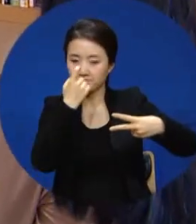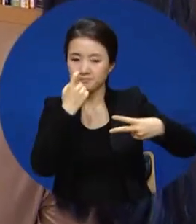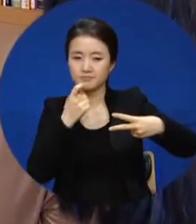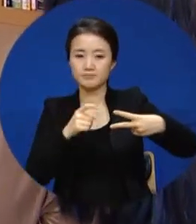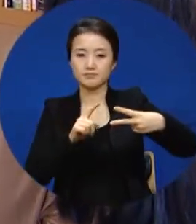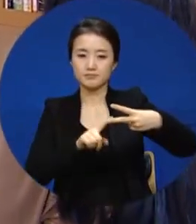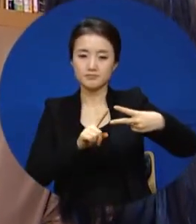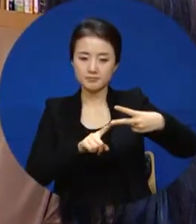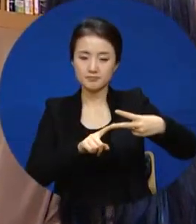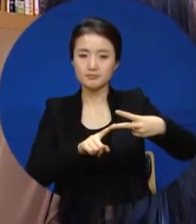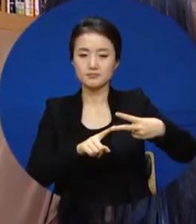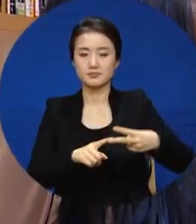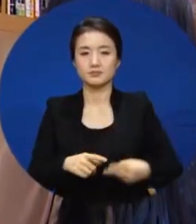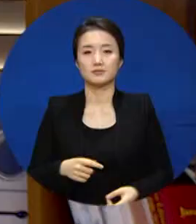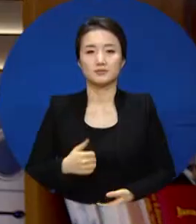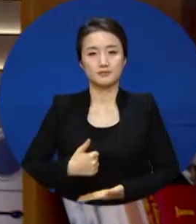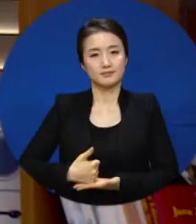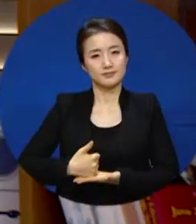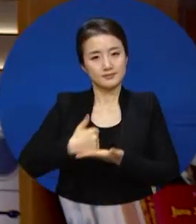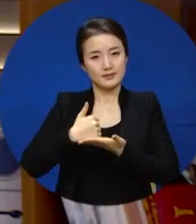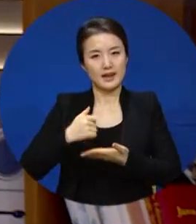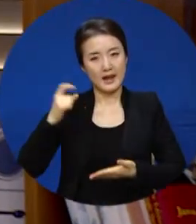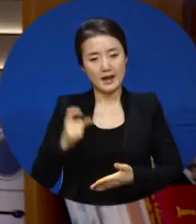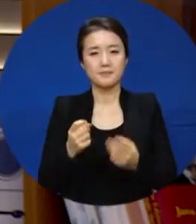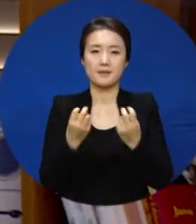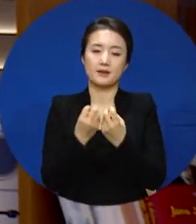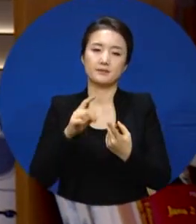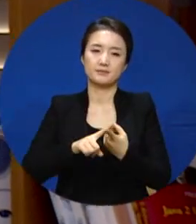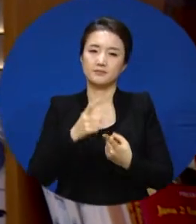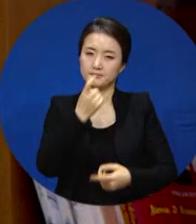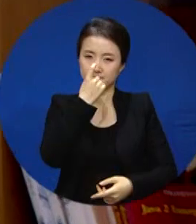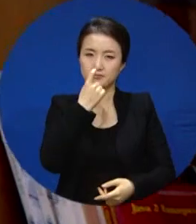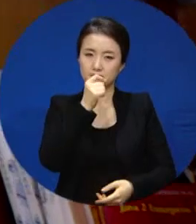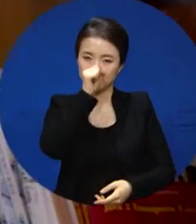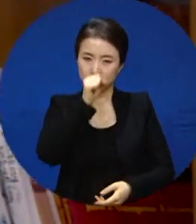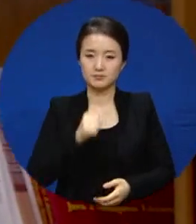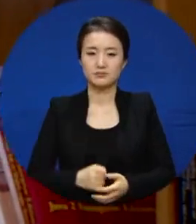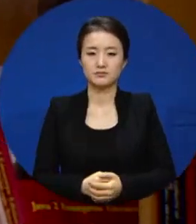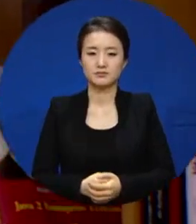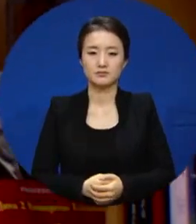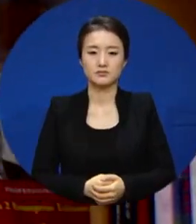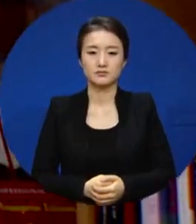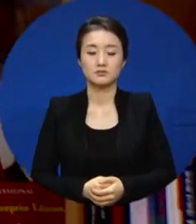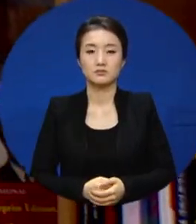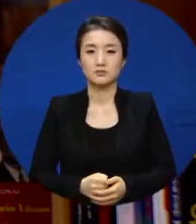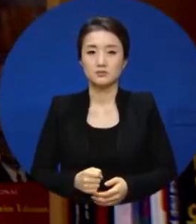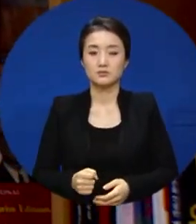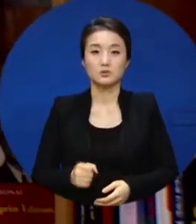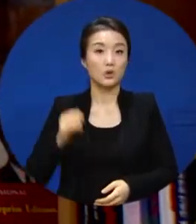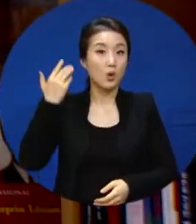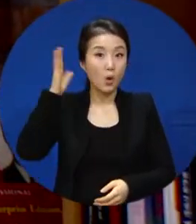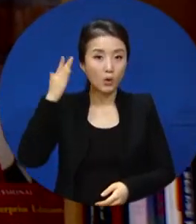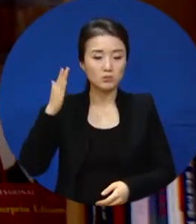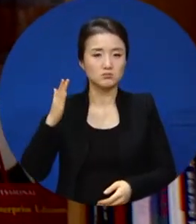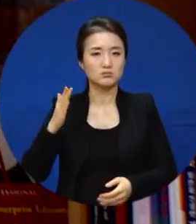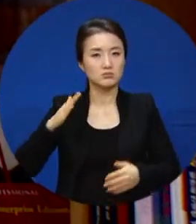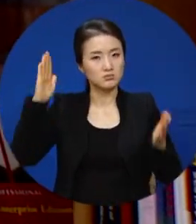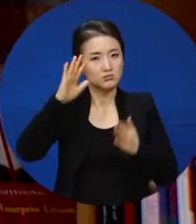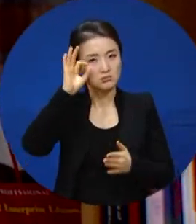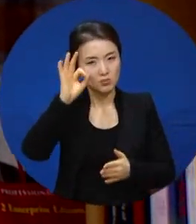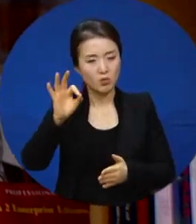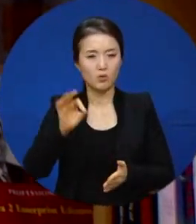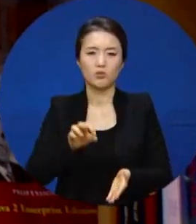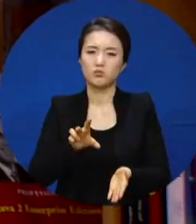방법에 대해서 말씀을 드릴 겁니다 요즘 우리 아이들도 요 굉장히 심각한 문제가 뭐냐면 대학 졸업하고 아